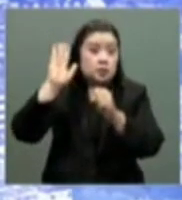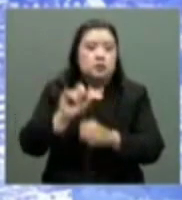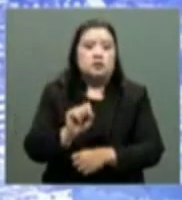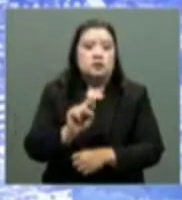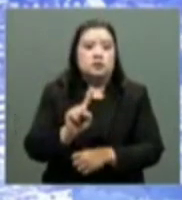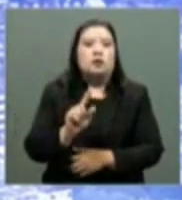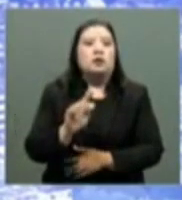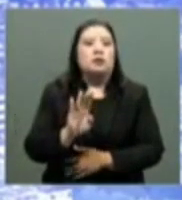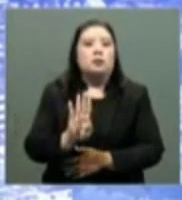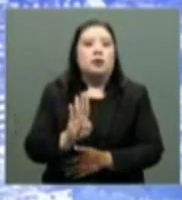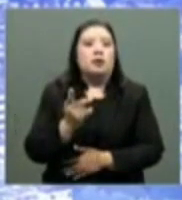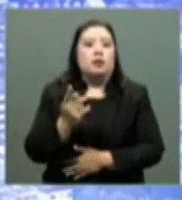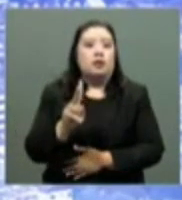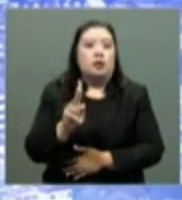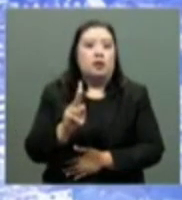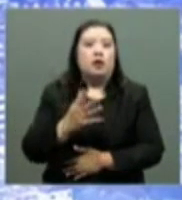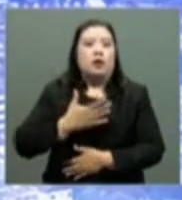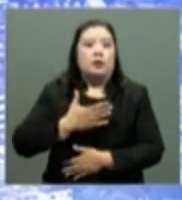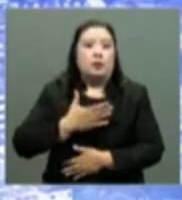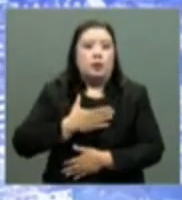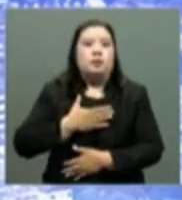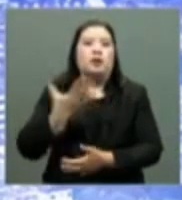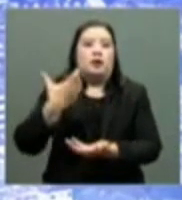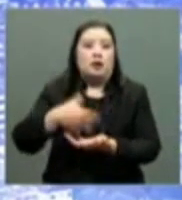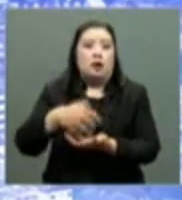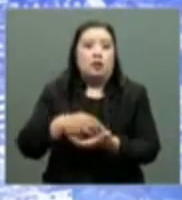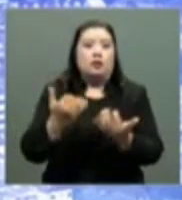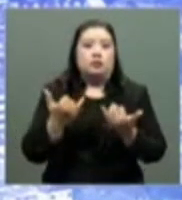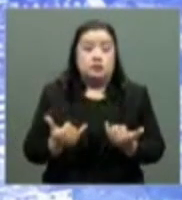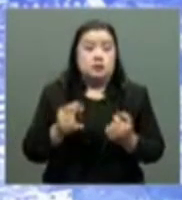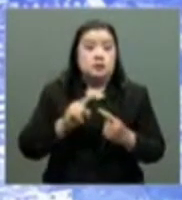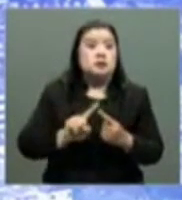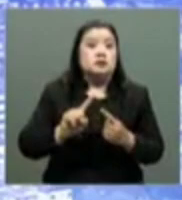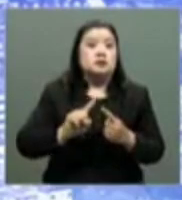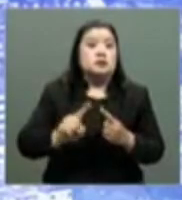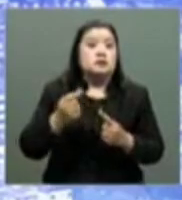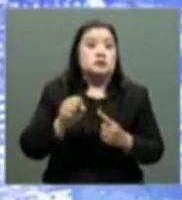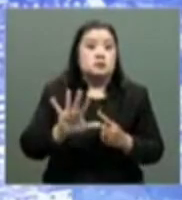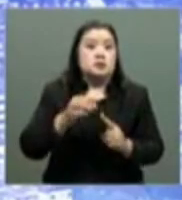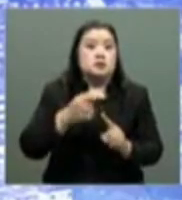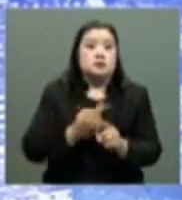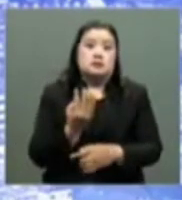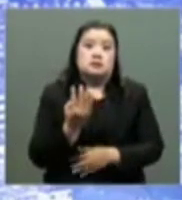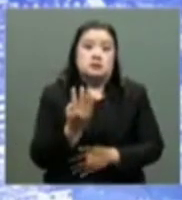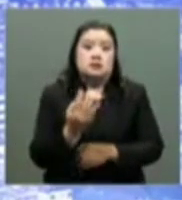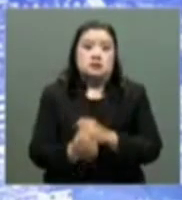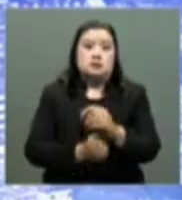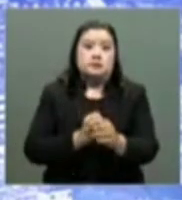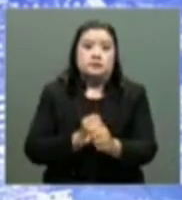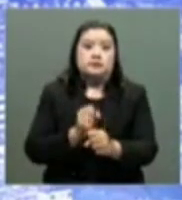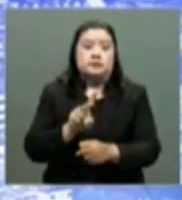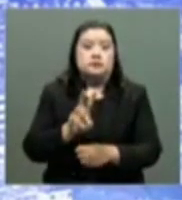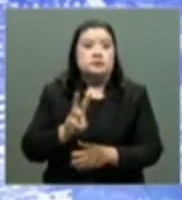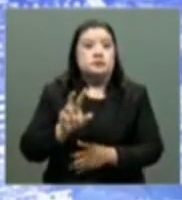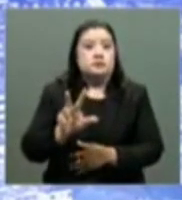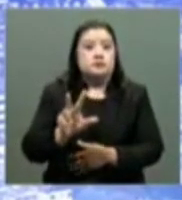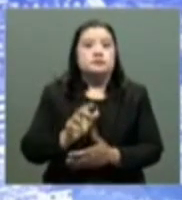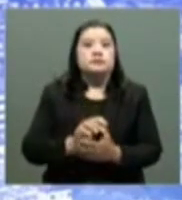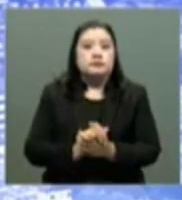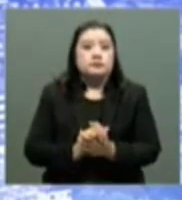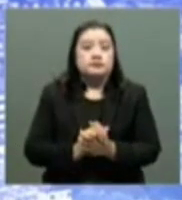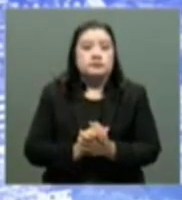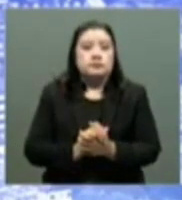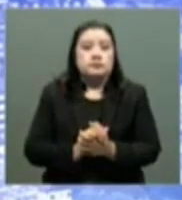านในสถานการณ์ประจำวันที่15เมษายนนะครับซึ่งเป็นวันที่พวกเราคงจะ